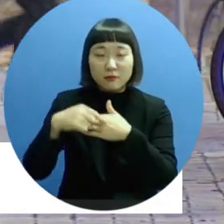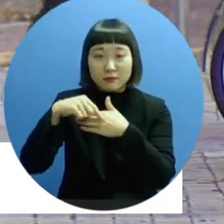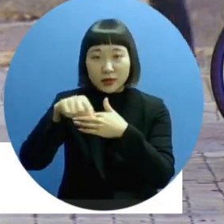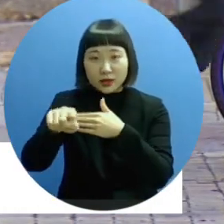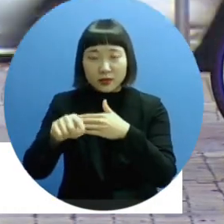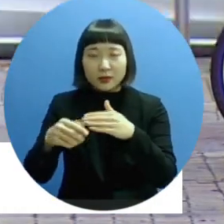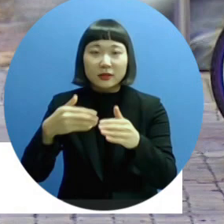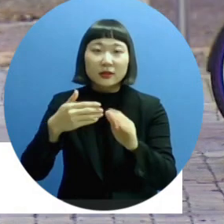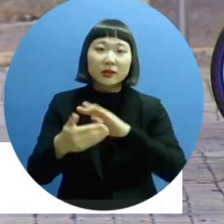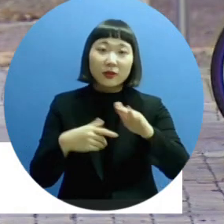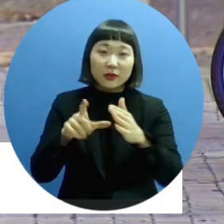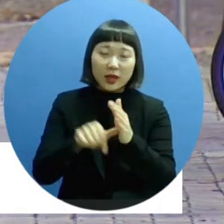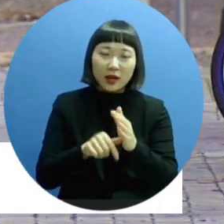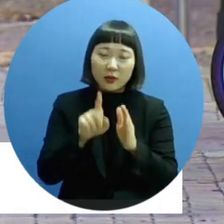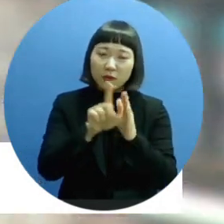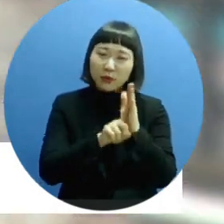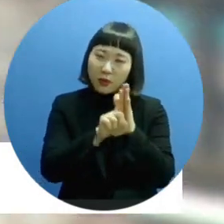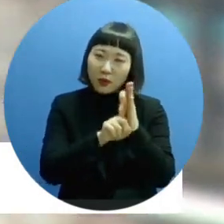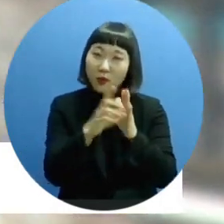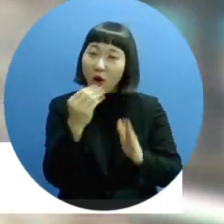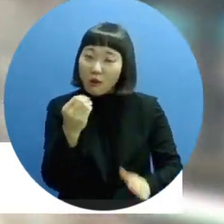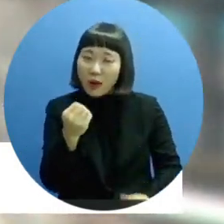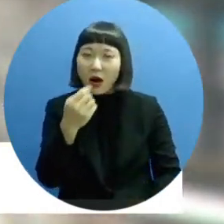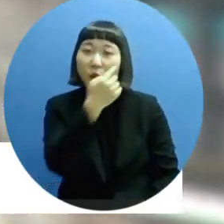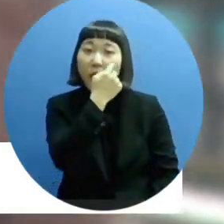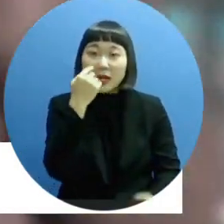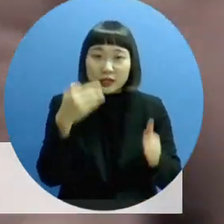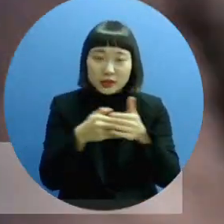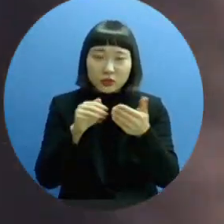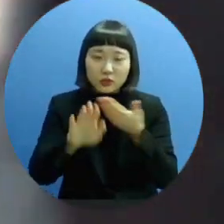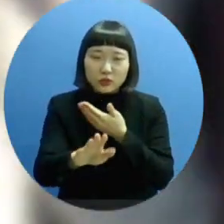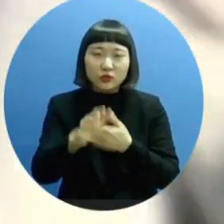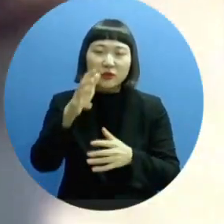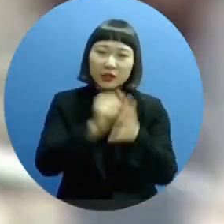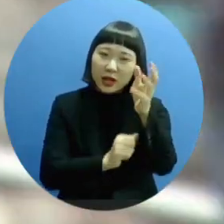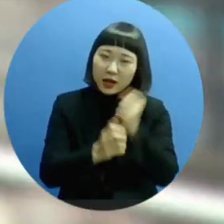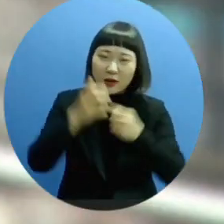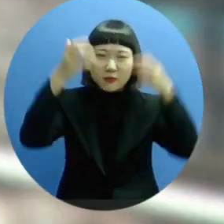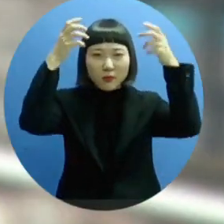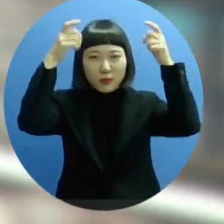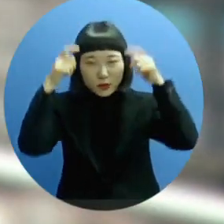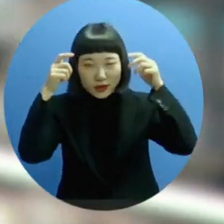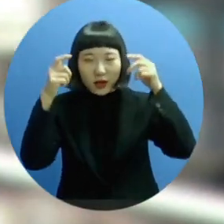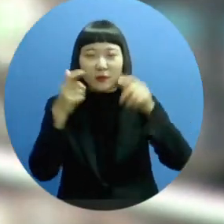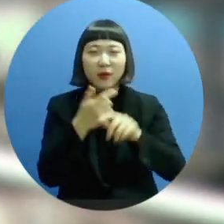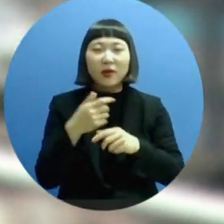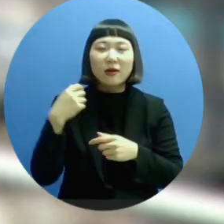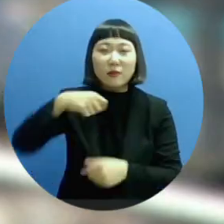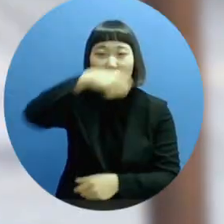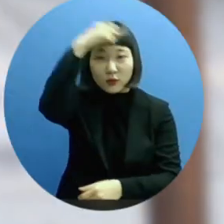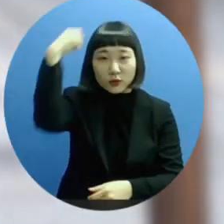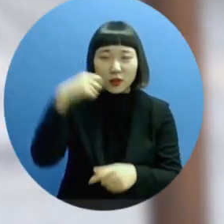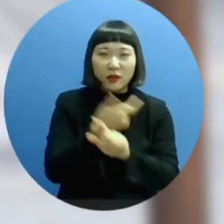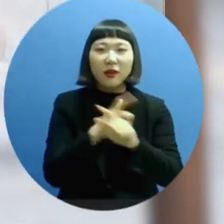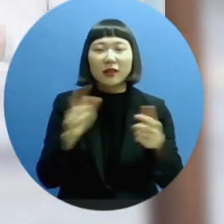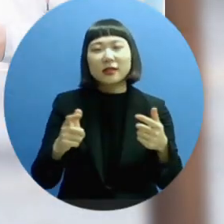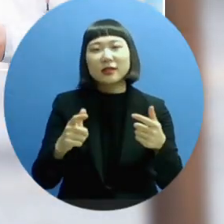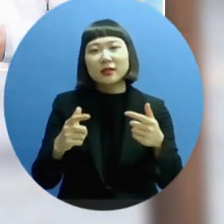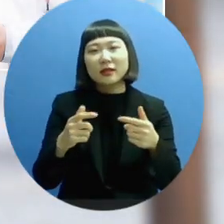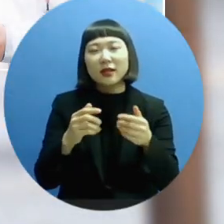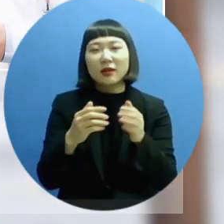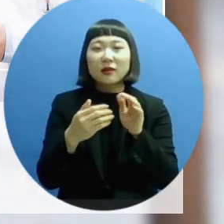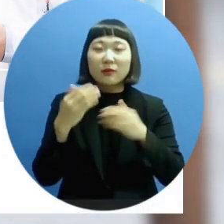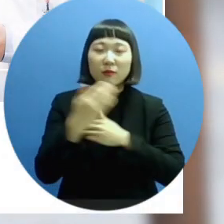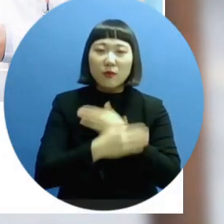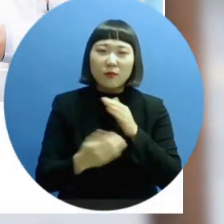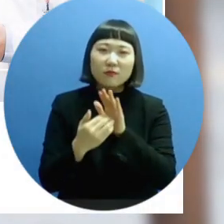확인하고 장갑, 목도리, 모자, 마스크 등 방한용품을 사용하는 것이 중요하다고 말합니다. 가벼운 실내